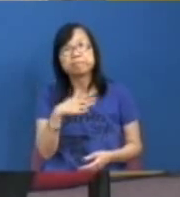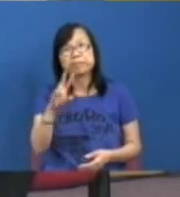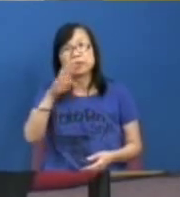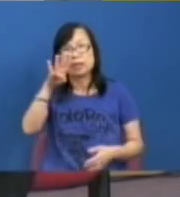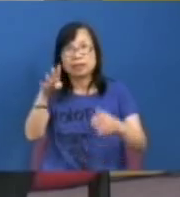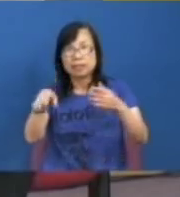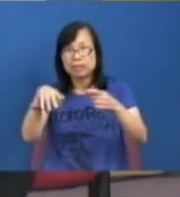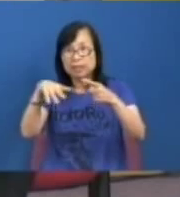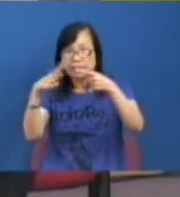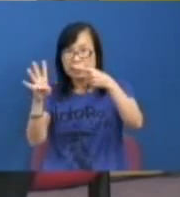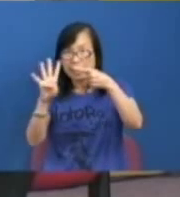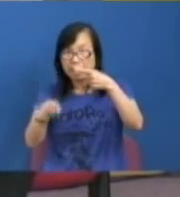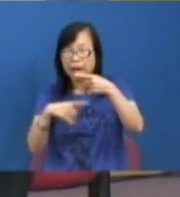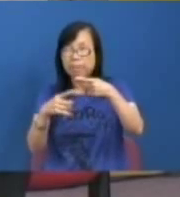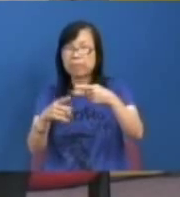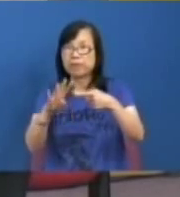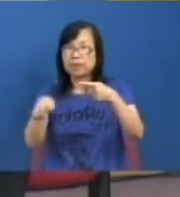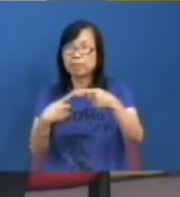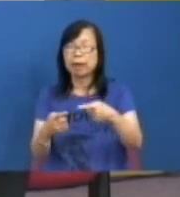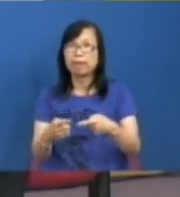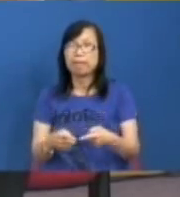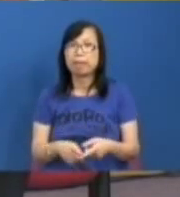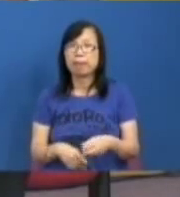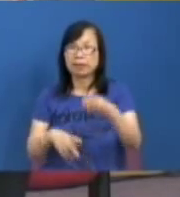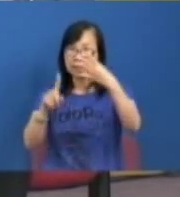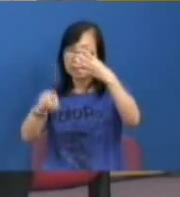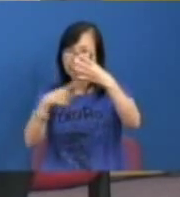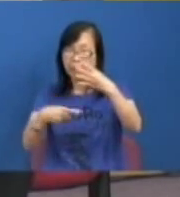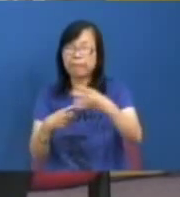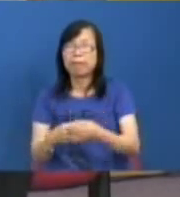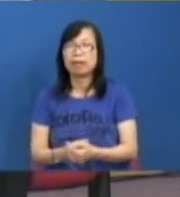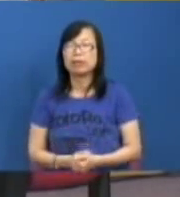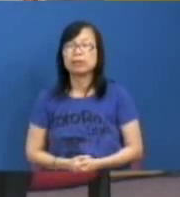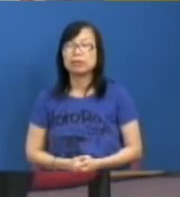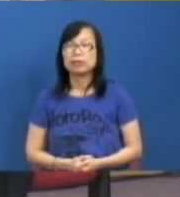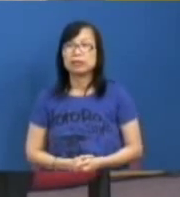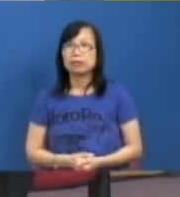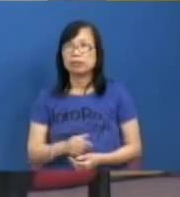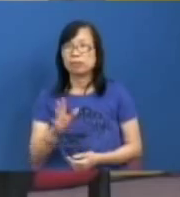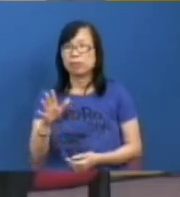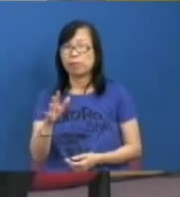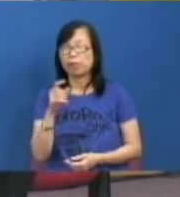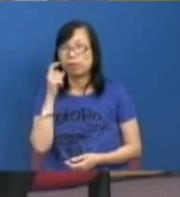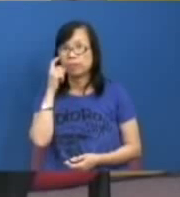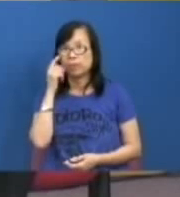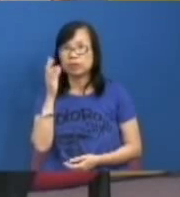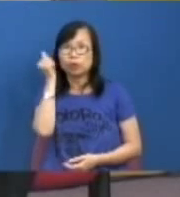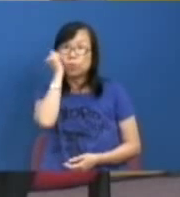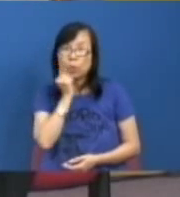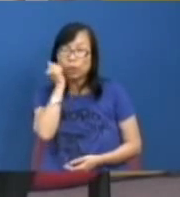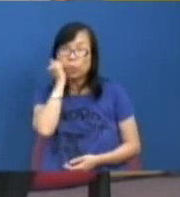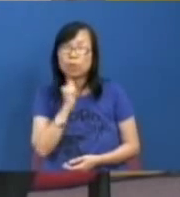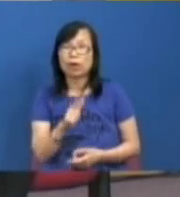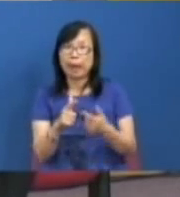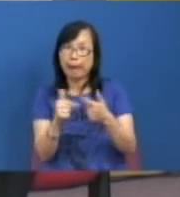啲長者，即係好似同我哋樓宇維修一樣嘅啫、更新大行動一樣嘅啫，咁、大概40,000元。咁如果咧長者係